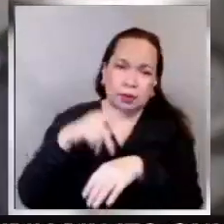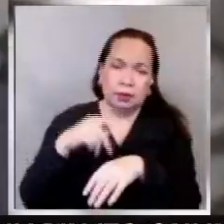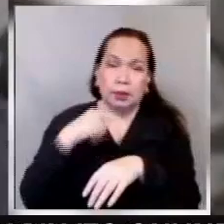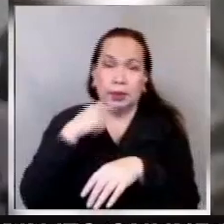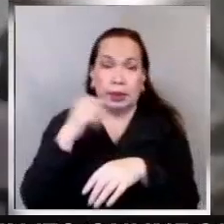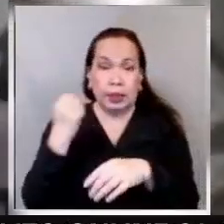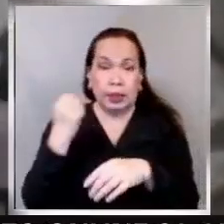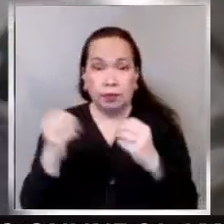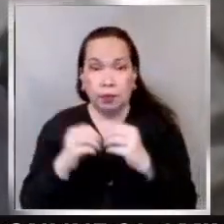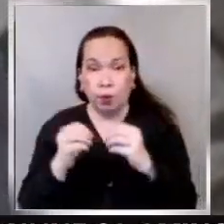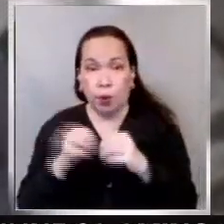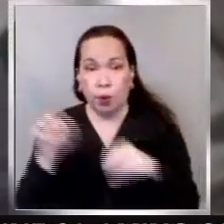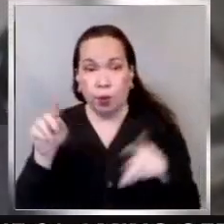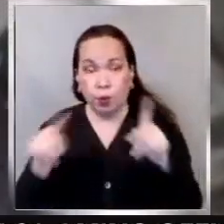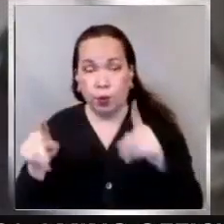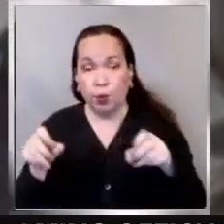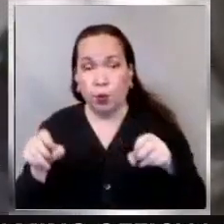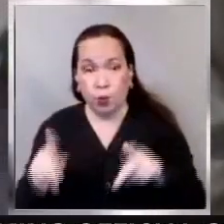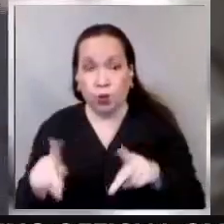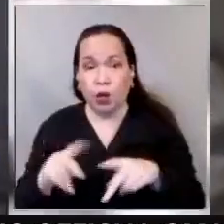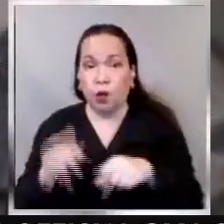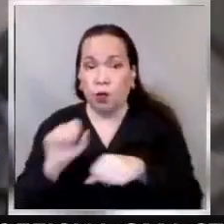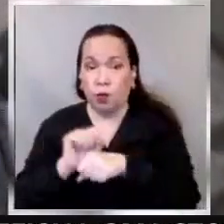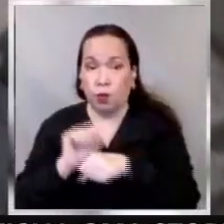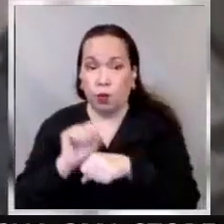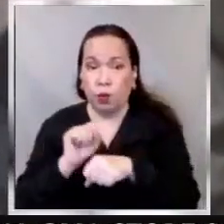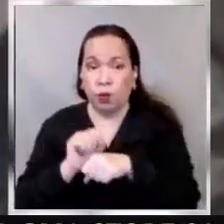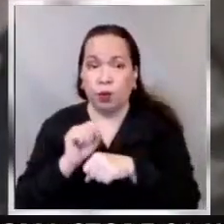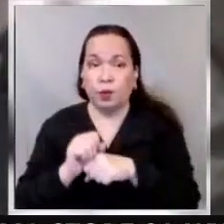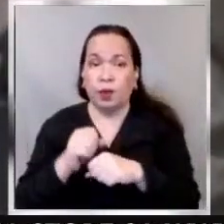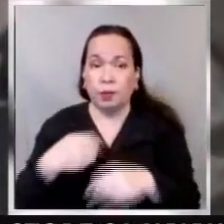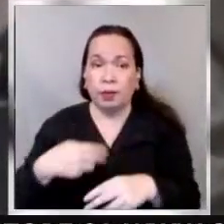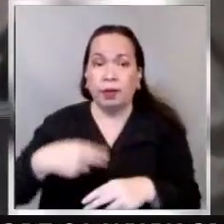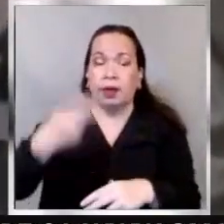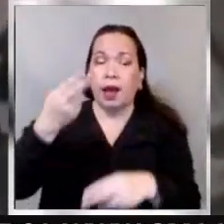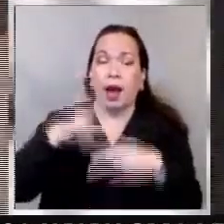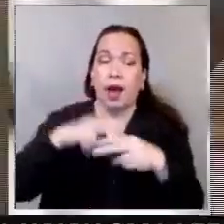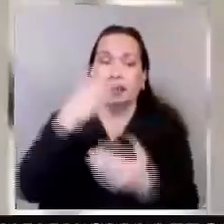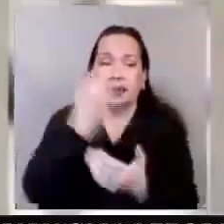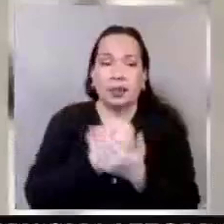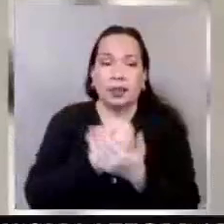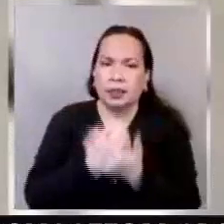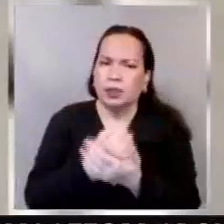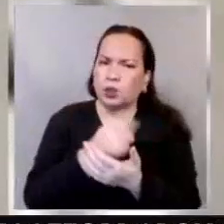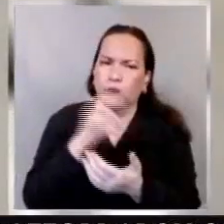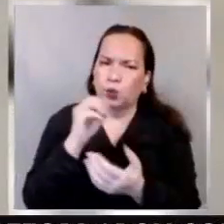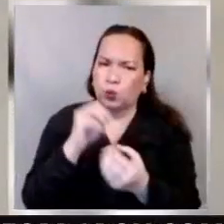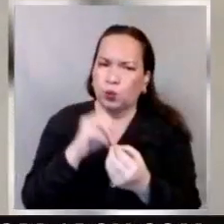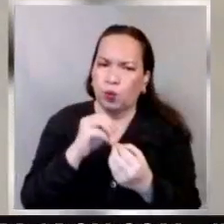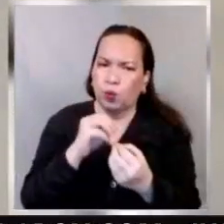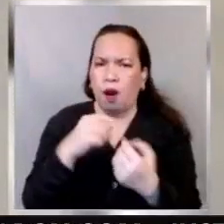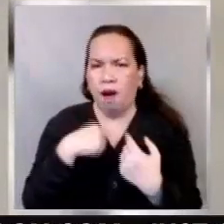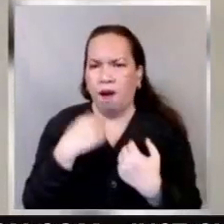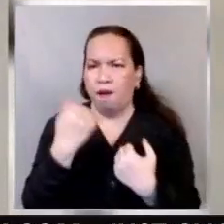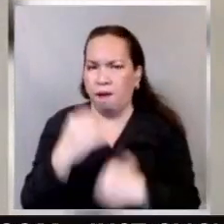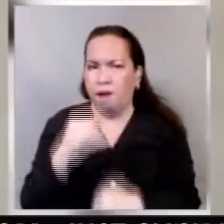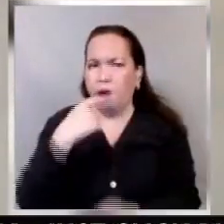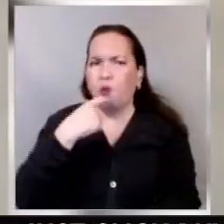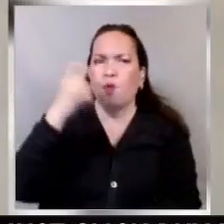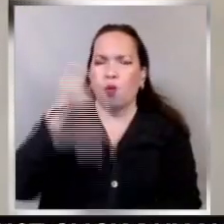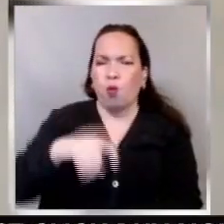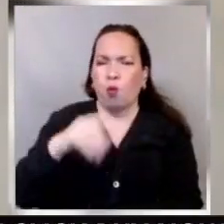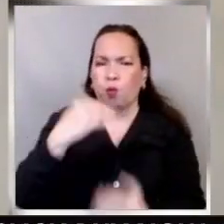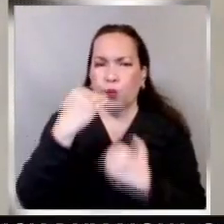people to work, tataas ang presyo ng minimum wage. Hindi na kailangan mag-set ng minimum wage. Para sa GMA Integrated News,